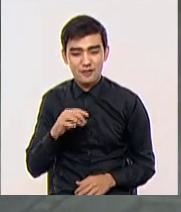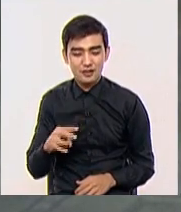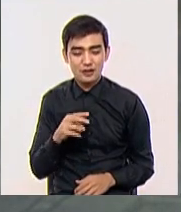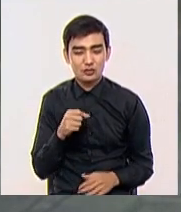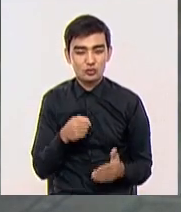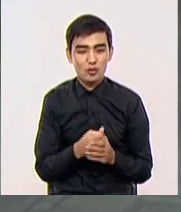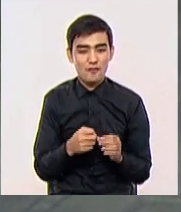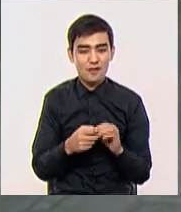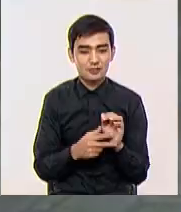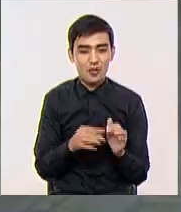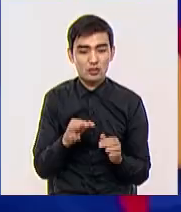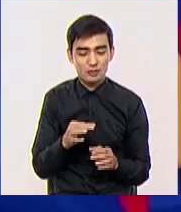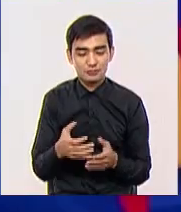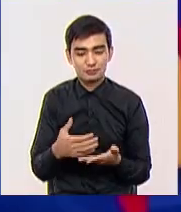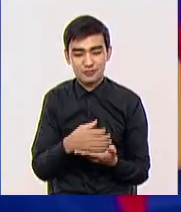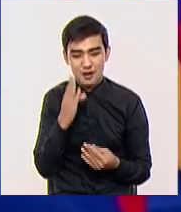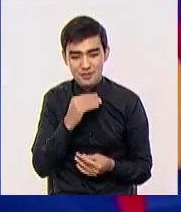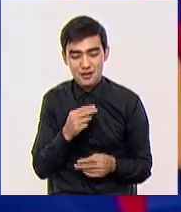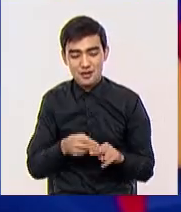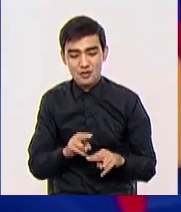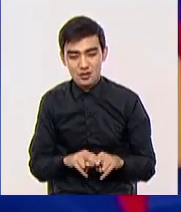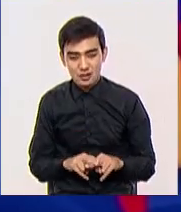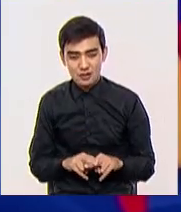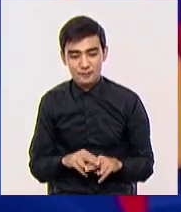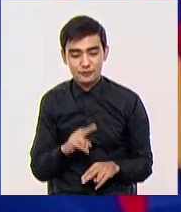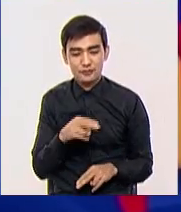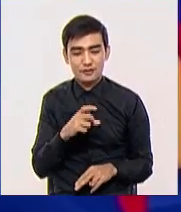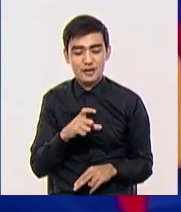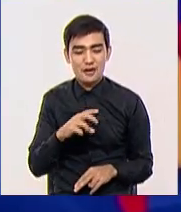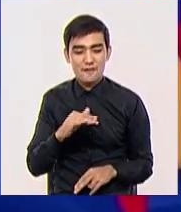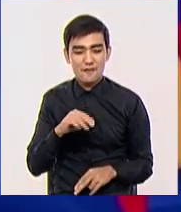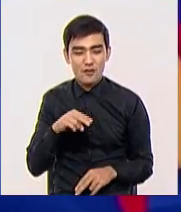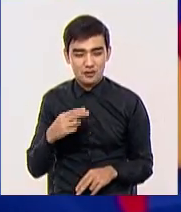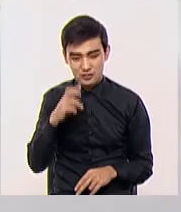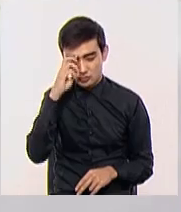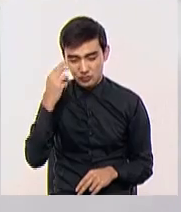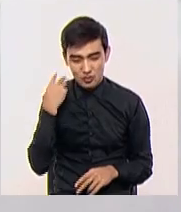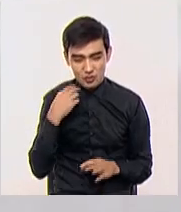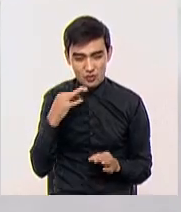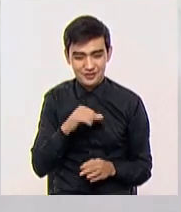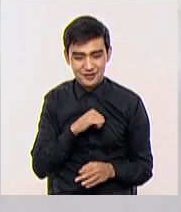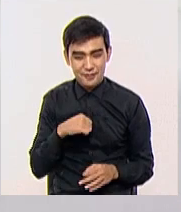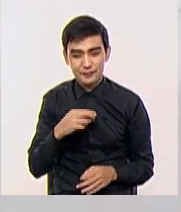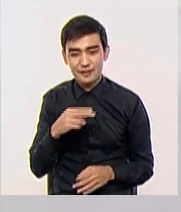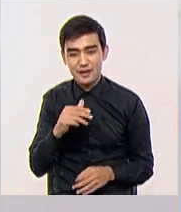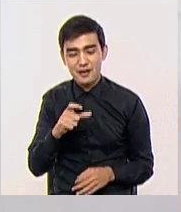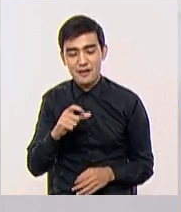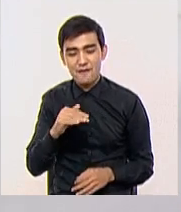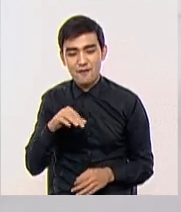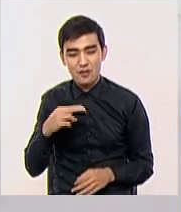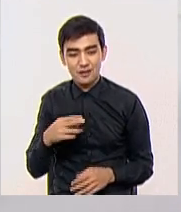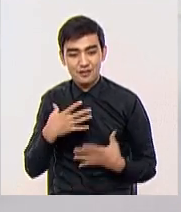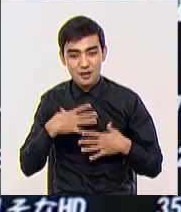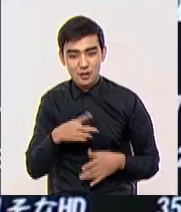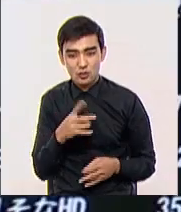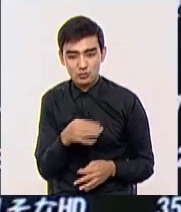18 октября сможет принимать меры, которые не допустят дефолта по госдолгу. Сам дефолт еще никогда не происходил, однако его